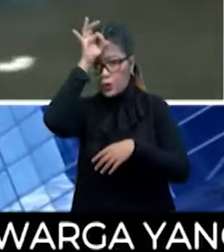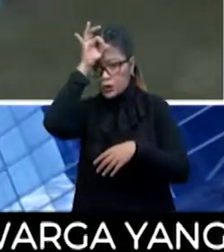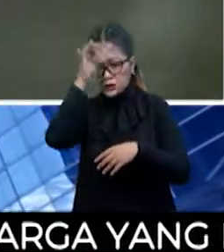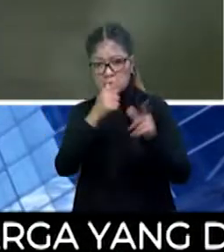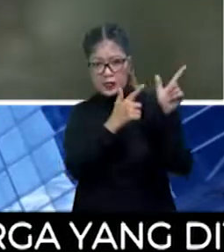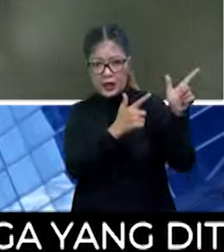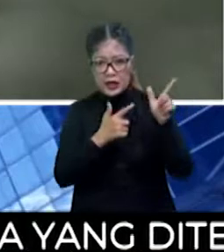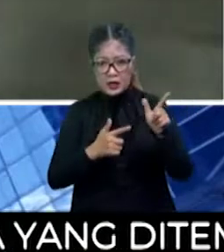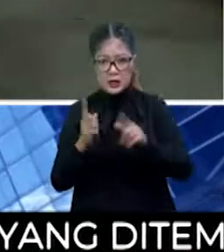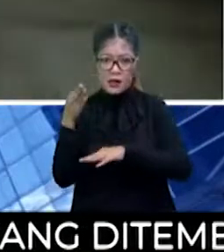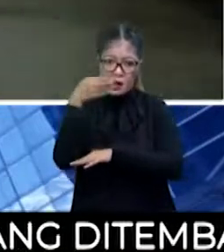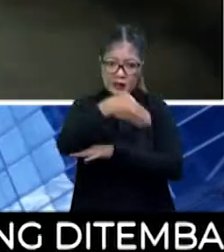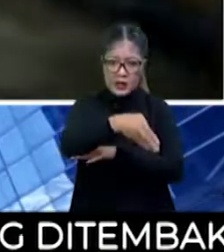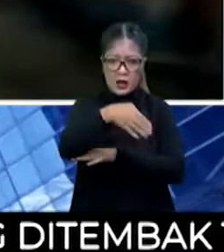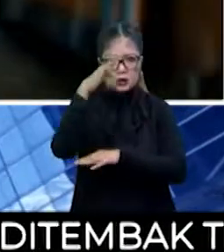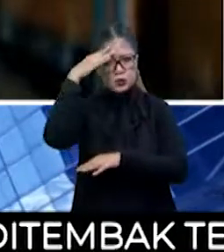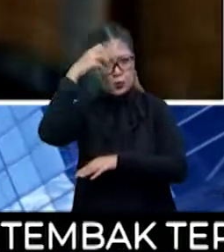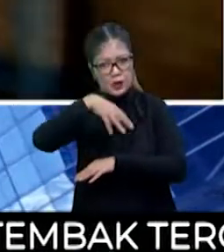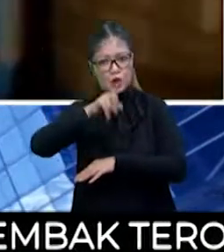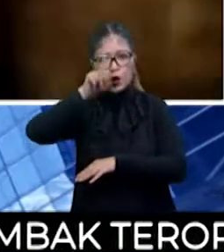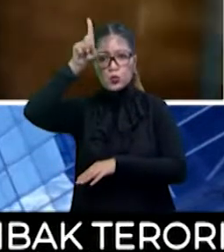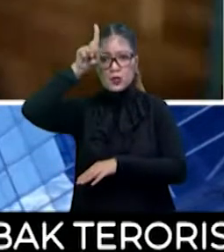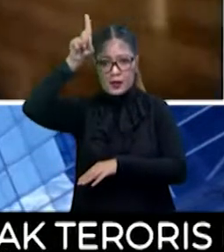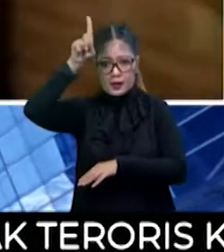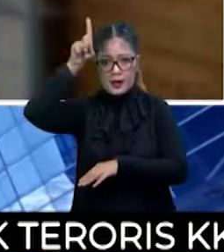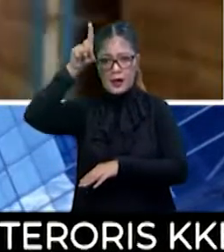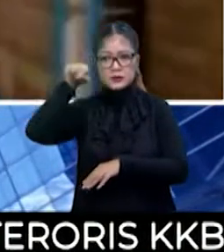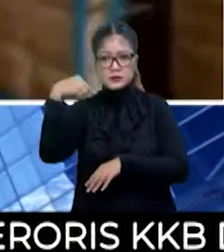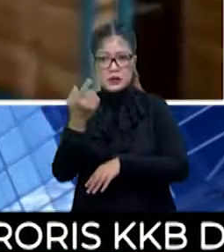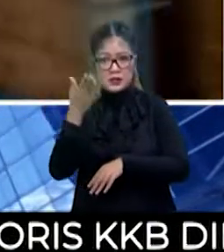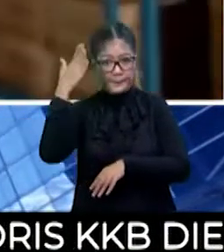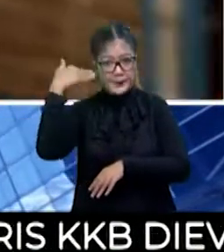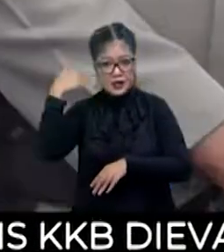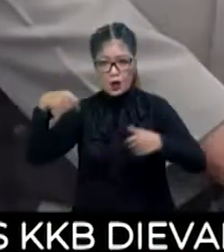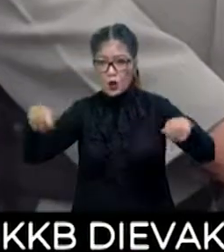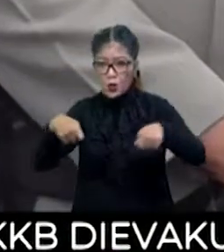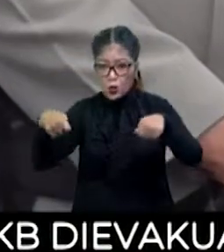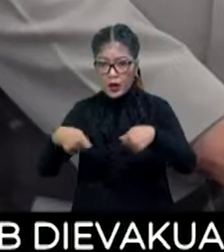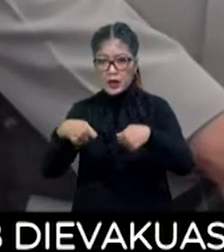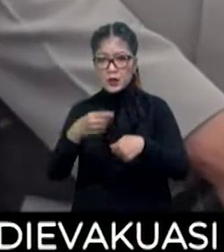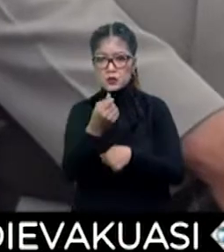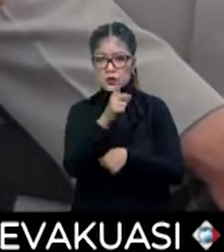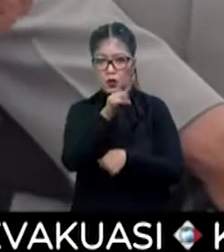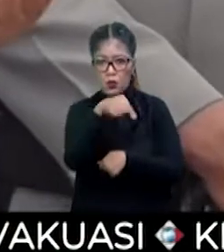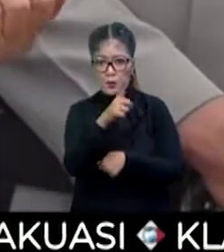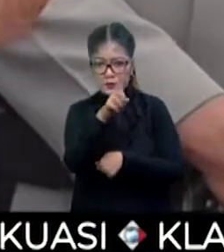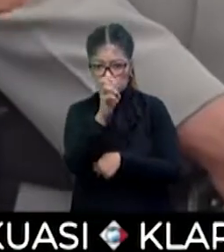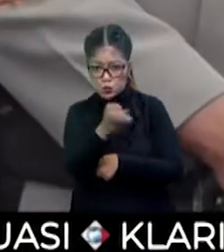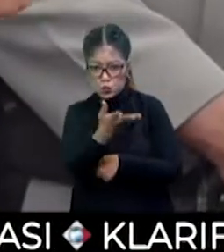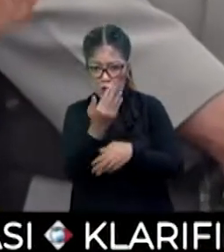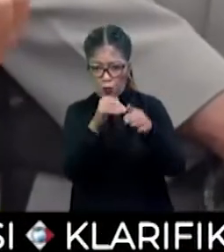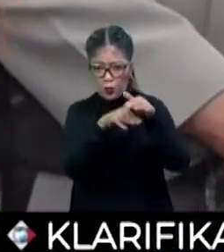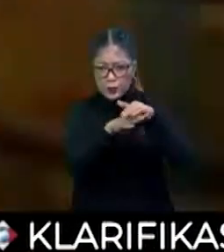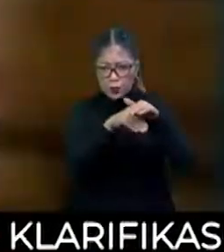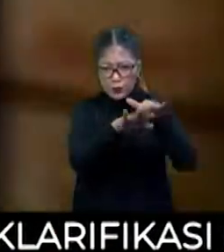Serdang, ada informasi diduga penimbunan. Untuk itu sedang didalami oleh